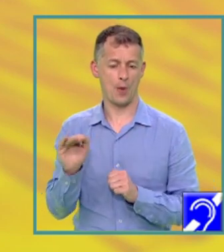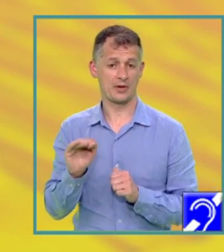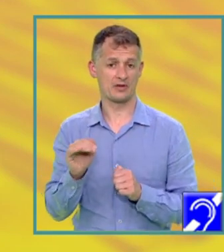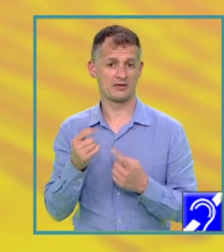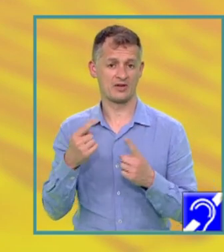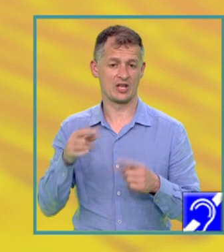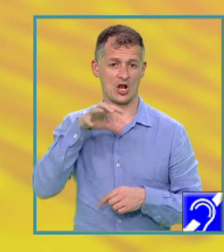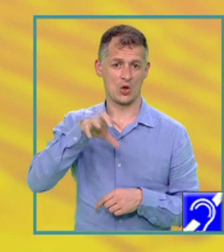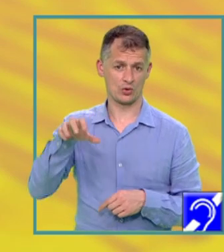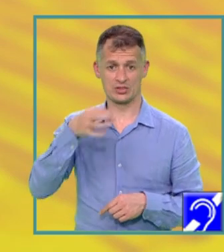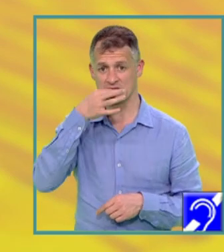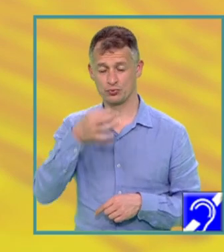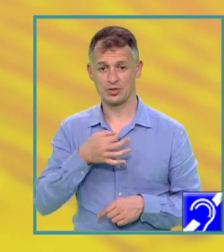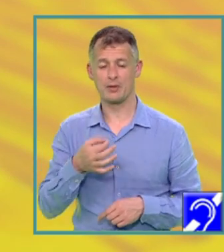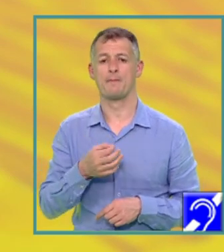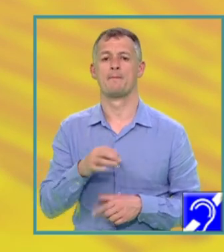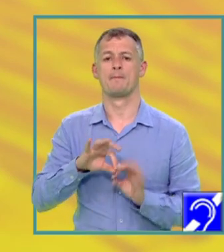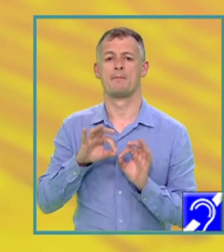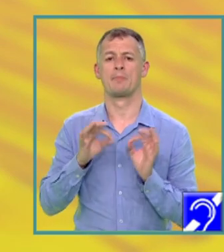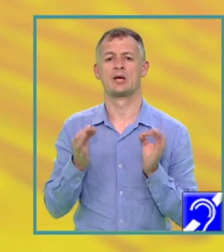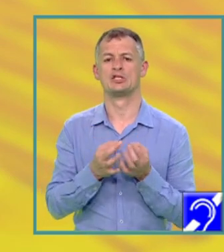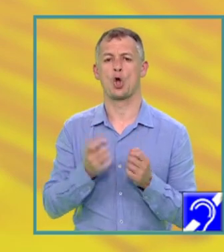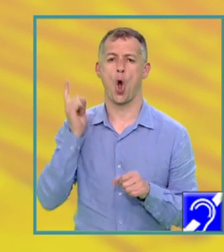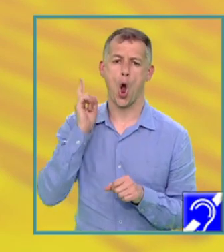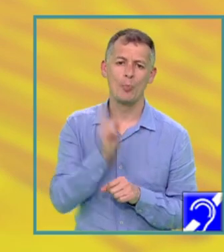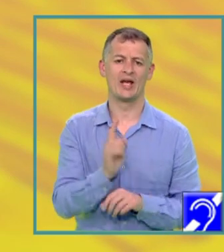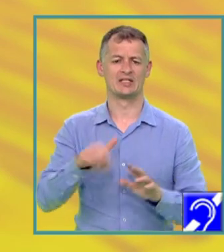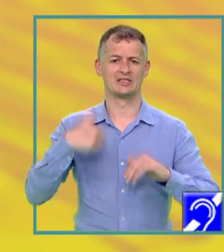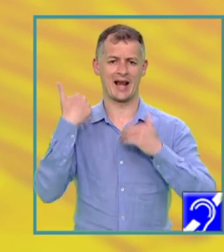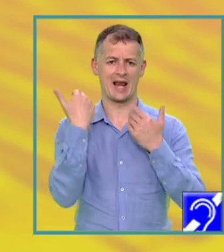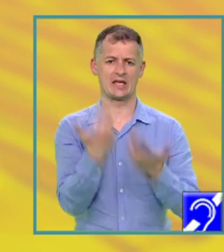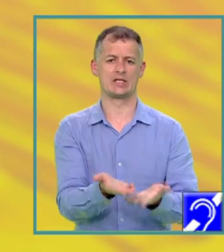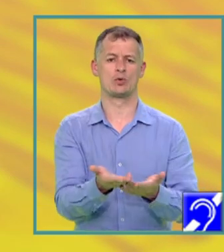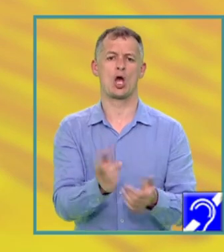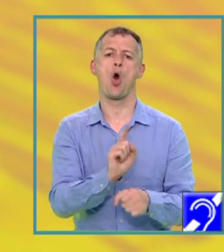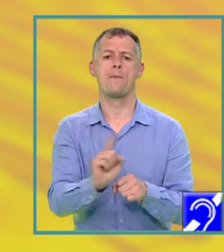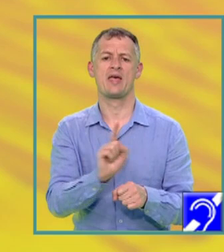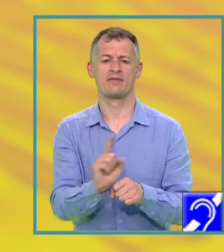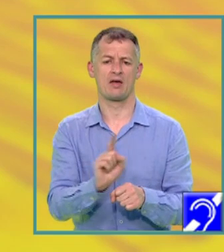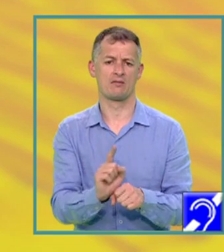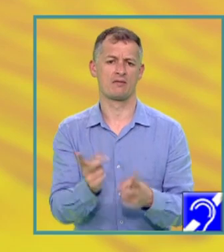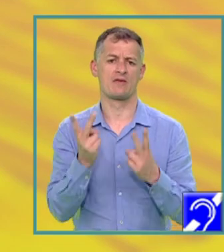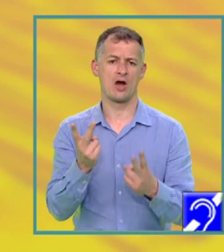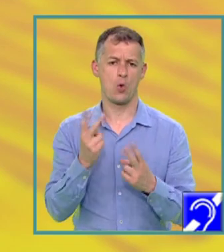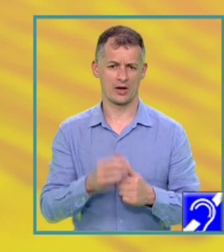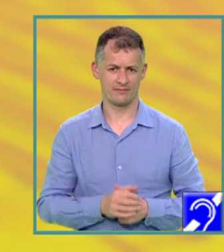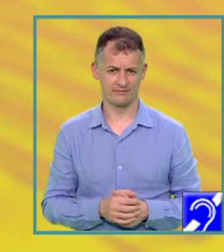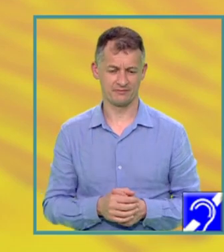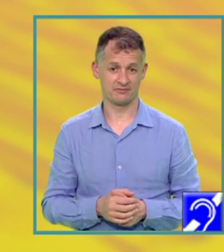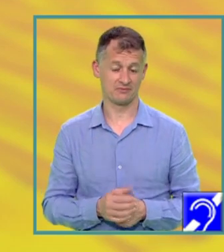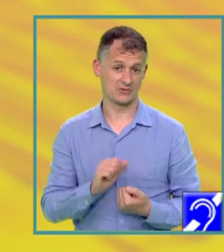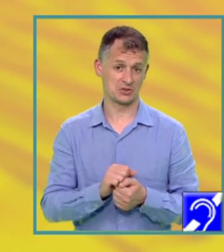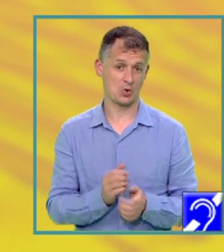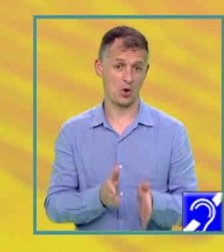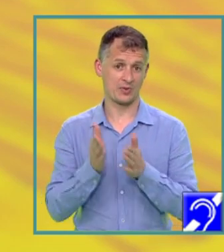că părinții sunt obligați să le asigure anumite, eu știu, obiecte de valoare, o anumită